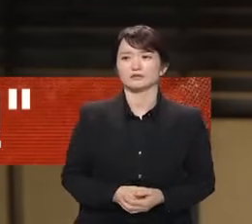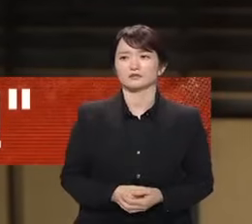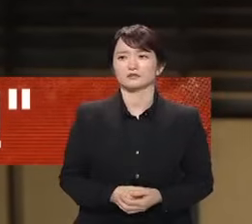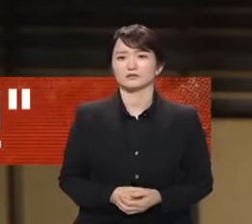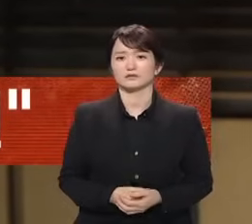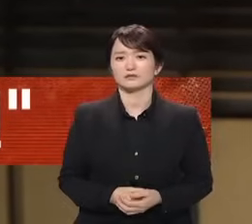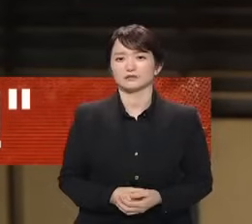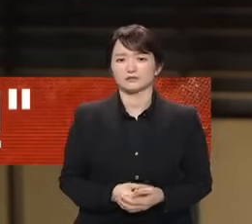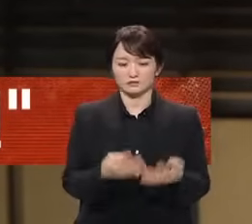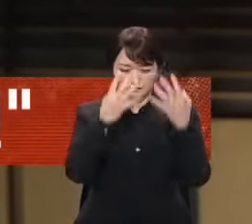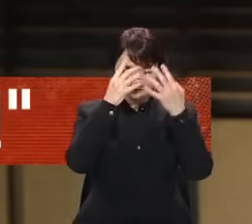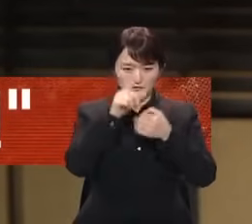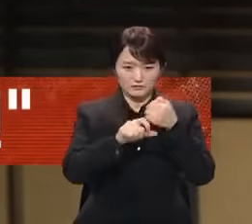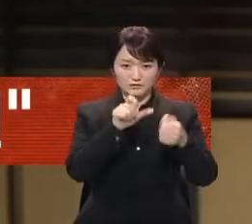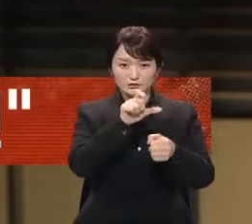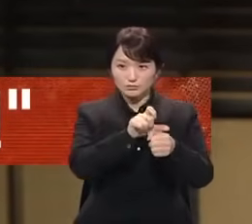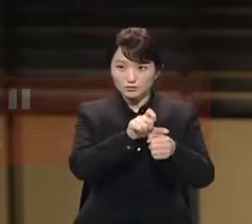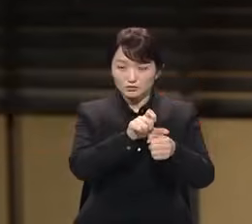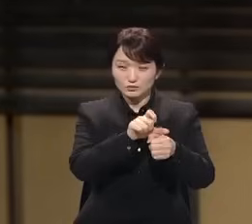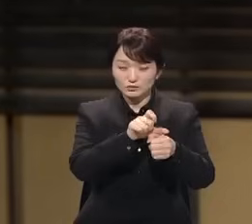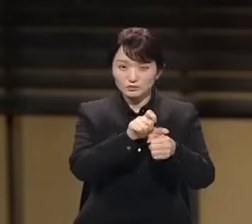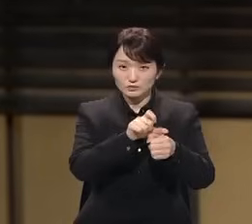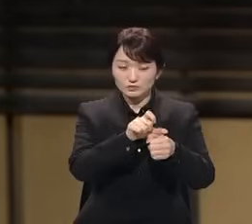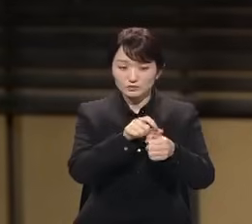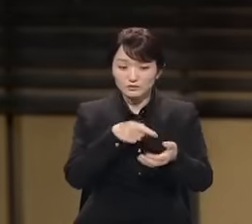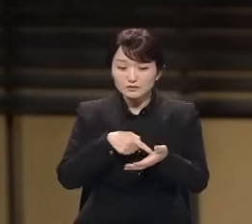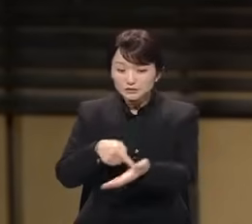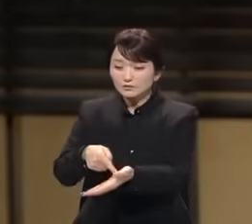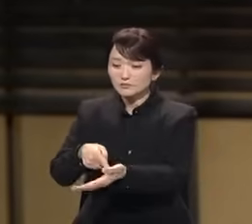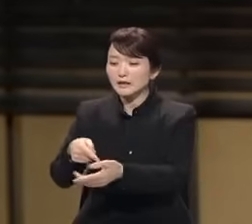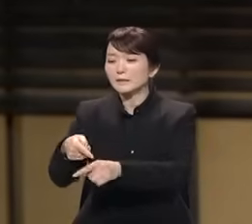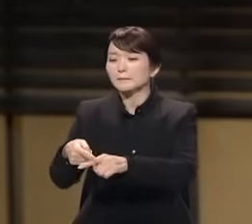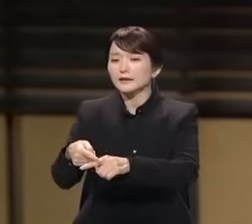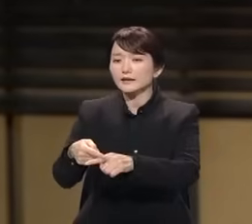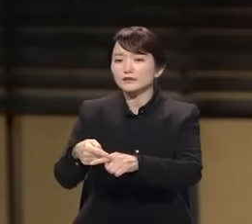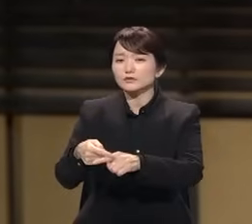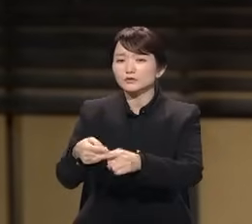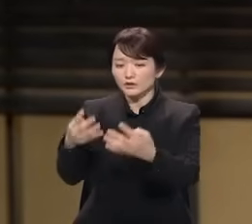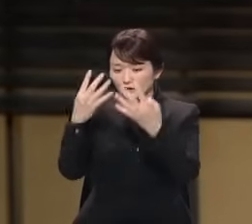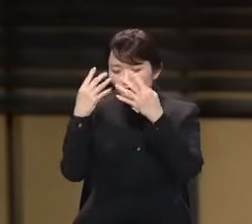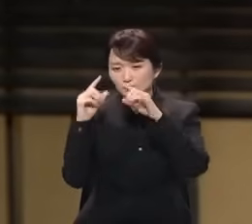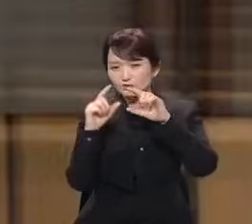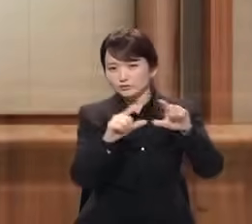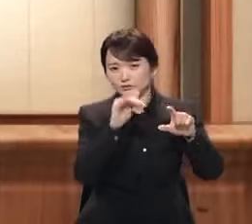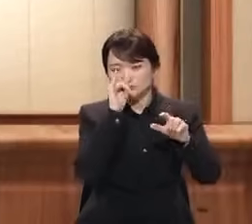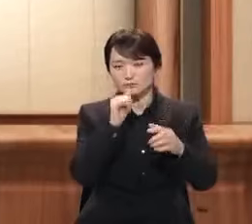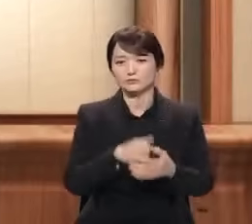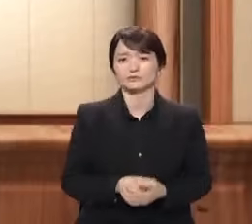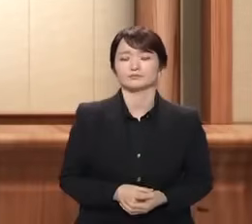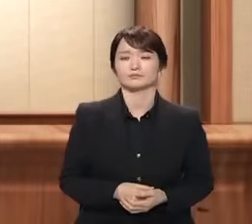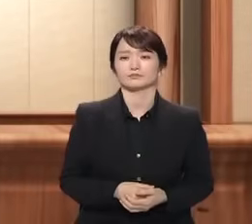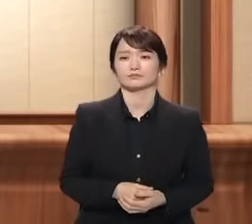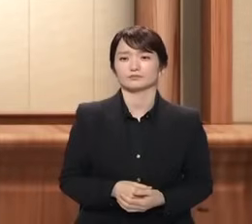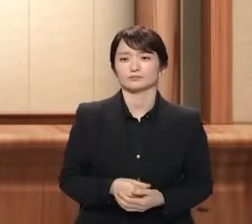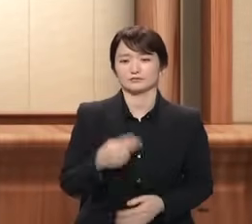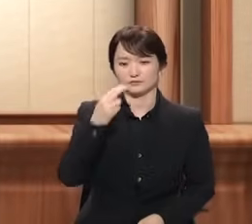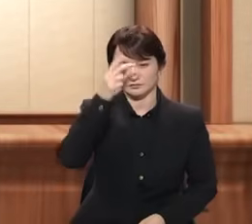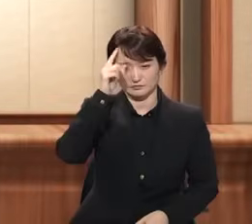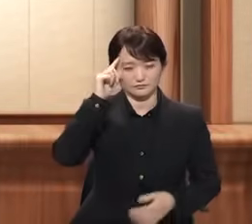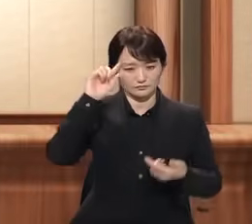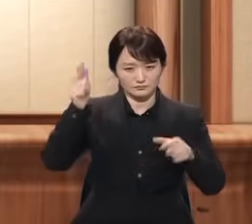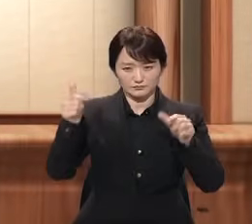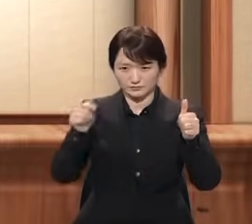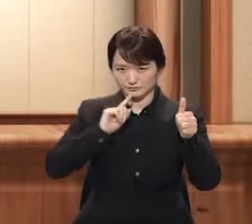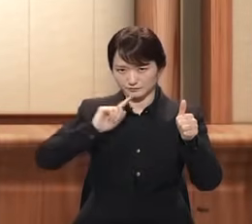15년 하면 최소 절반 이상 나온다고 보는데 5년이면 절반 이하로 지금 선고를 한 거거든요. 일단은 뭐 검찰에서 항소를 한